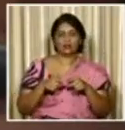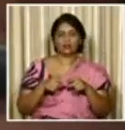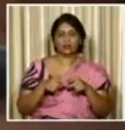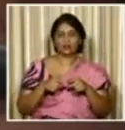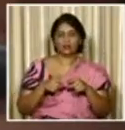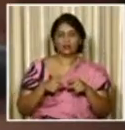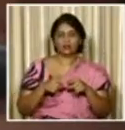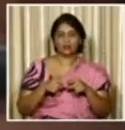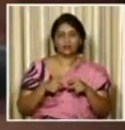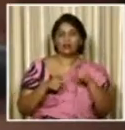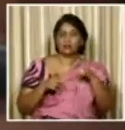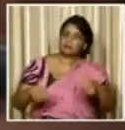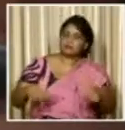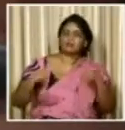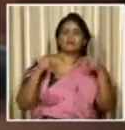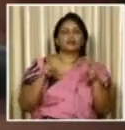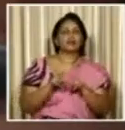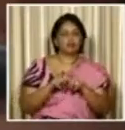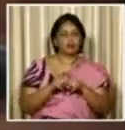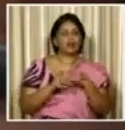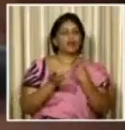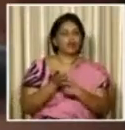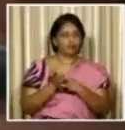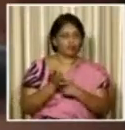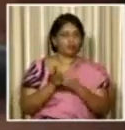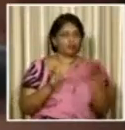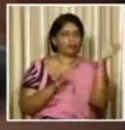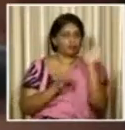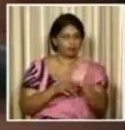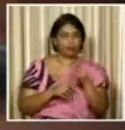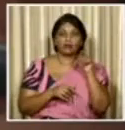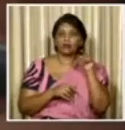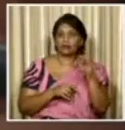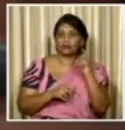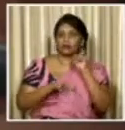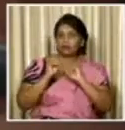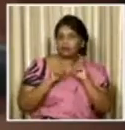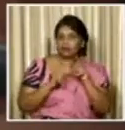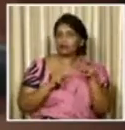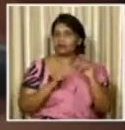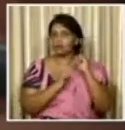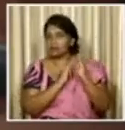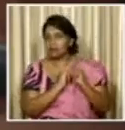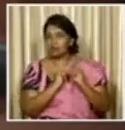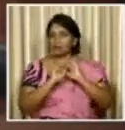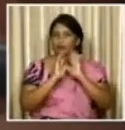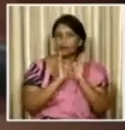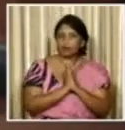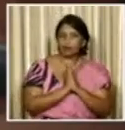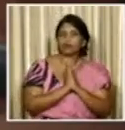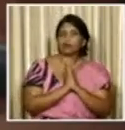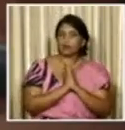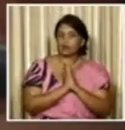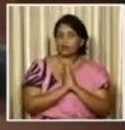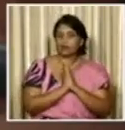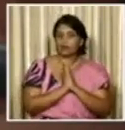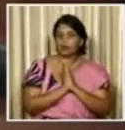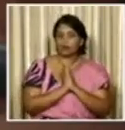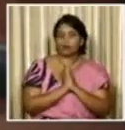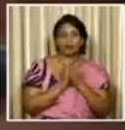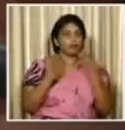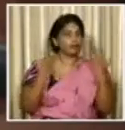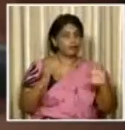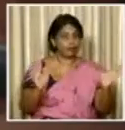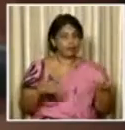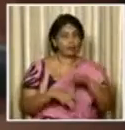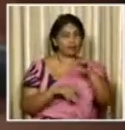kali awasan. Ini sah game atau tamai, mereka Rohit abik gunung ardhan fatkalah ti bini, oke cari awan, oke ti bini coidana, o samar dewa lop, samar dewa awasan melane,